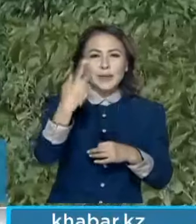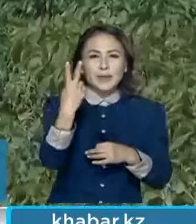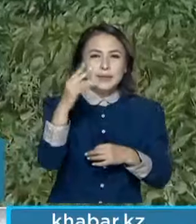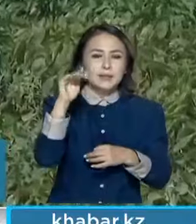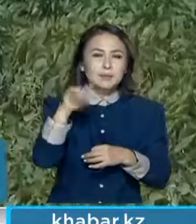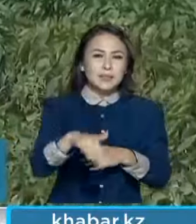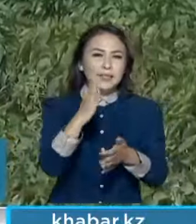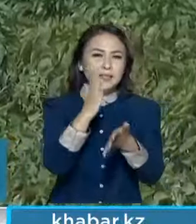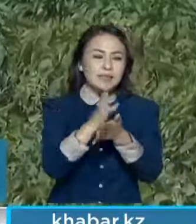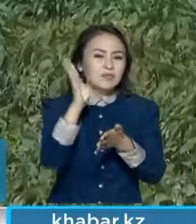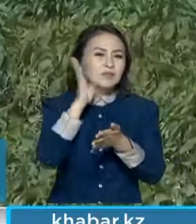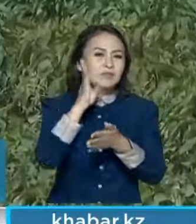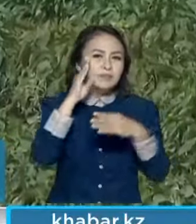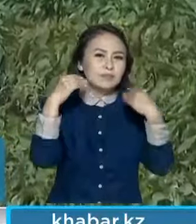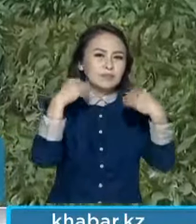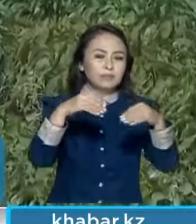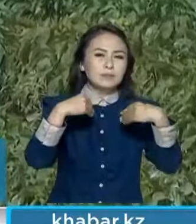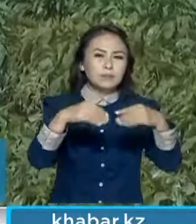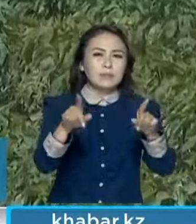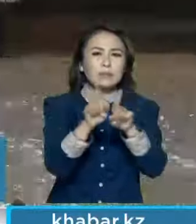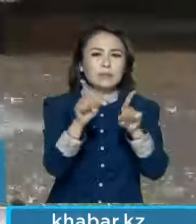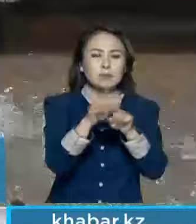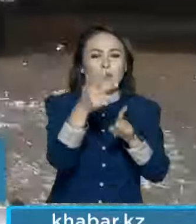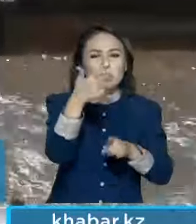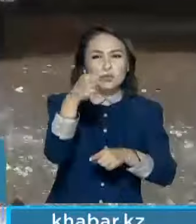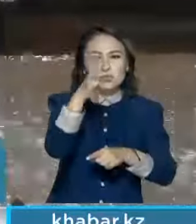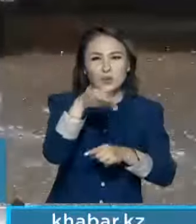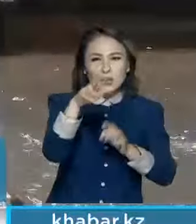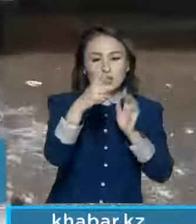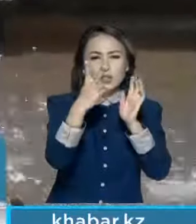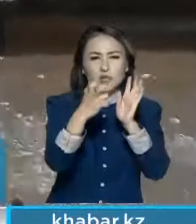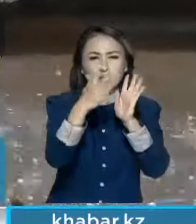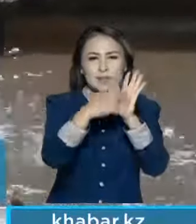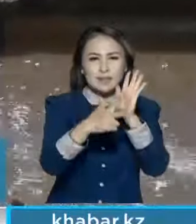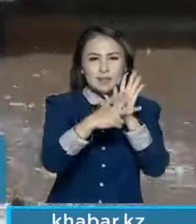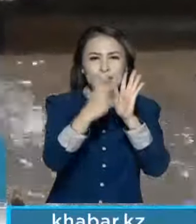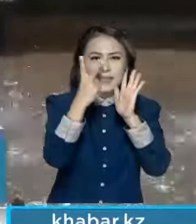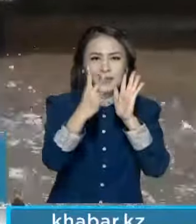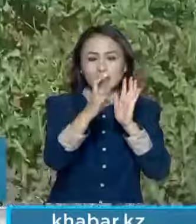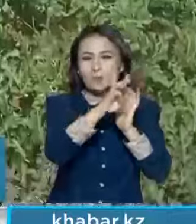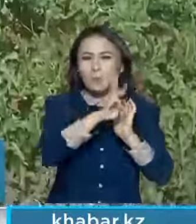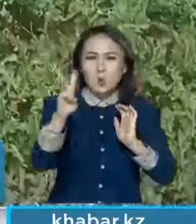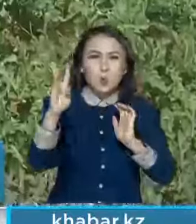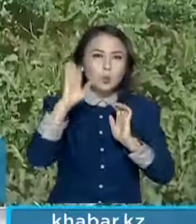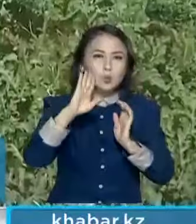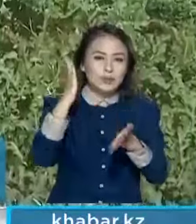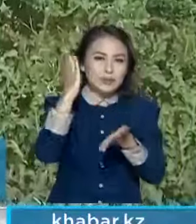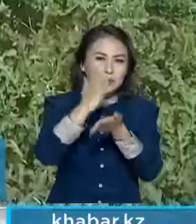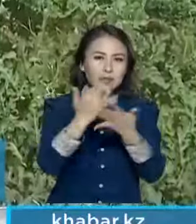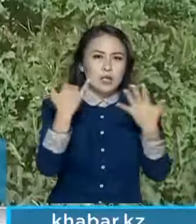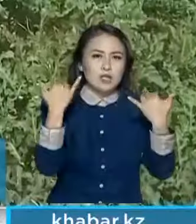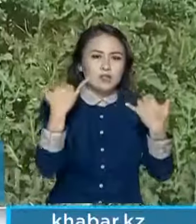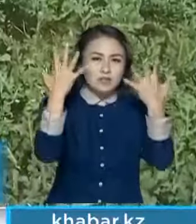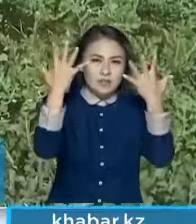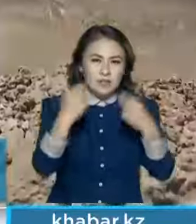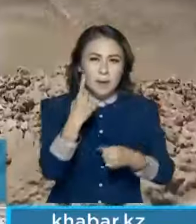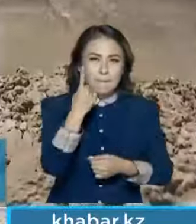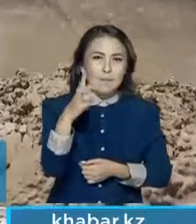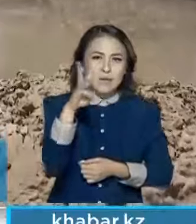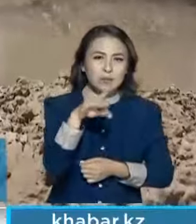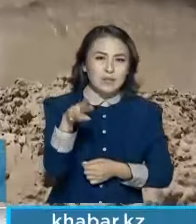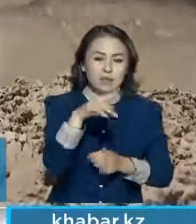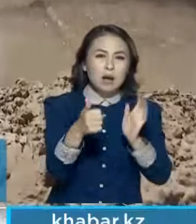жер бар. Биылғы жылы егіс алқаптарын 3 миллиард 287 миллион текше метр сумен қамту көзделген болса, бүгінгі дейін соның 1 миллиард